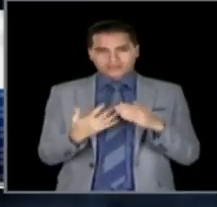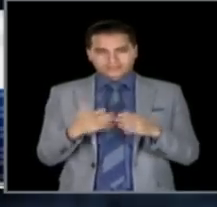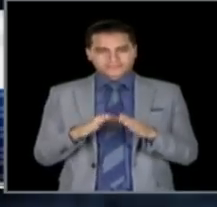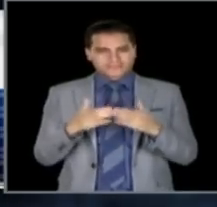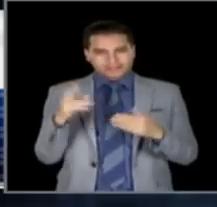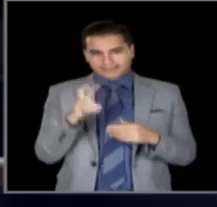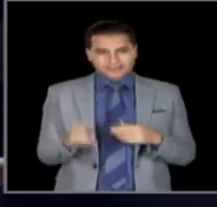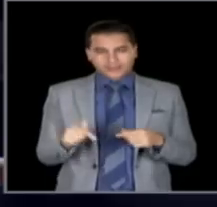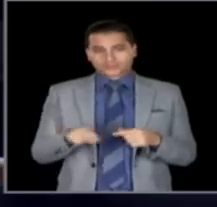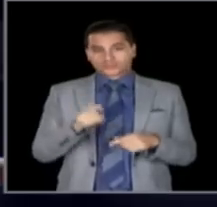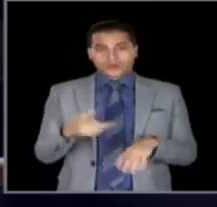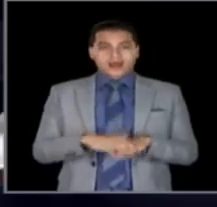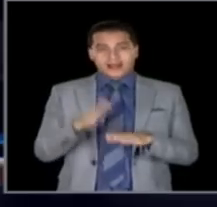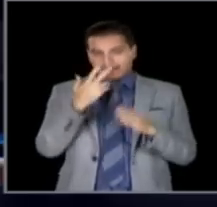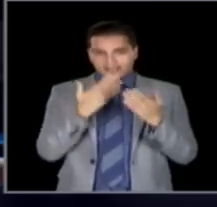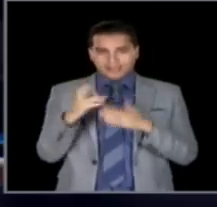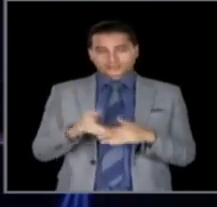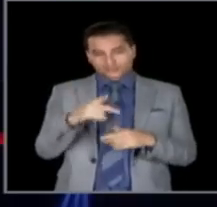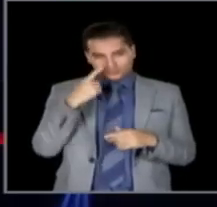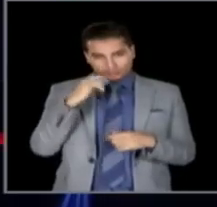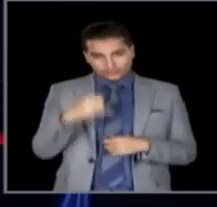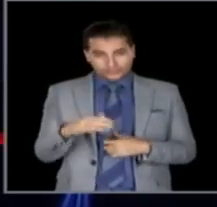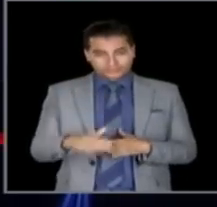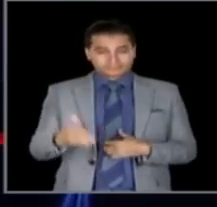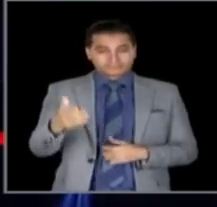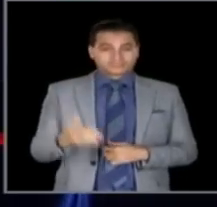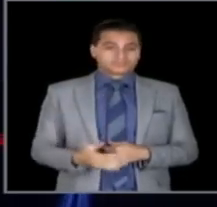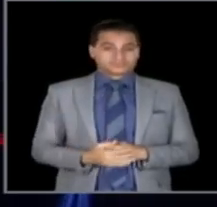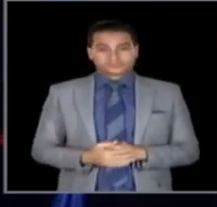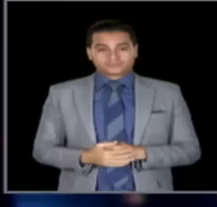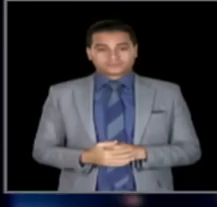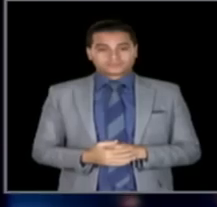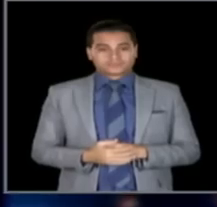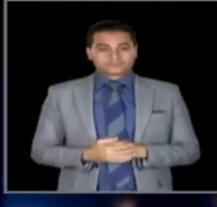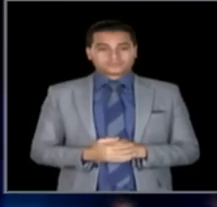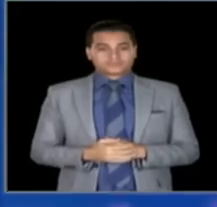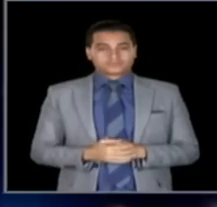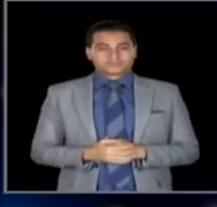النيل. وسؤال في التاريخ، وحان معاد الشوكر.